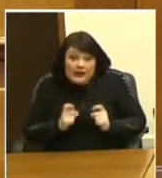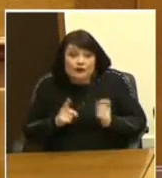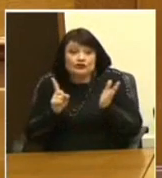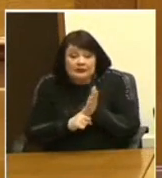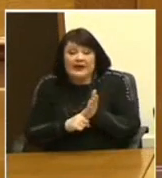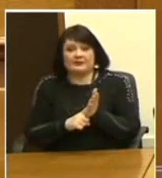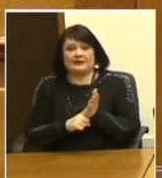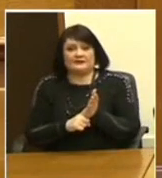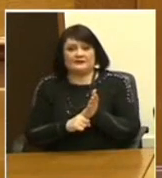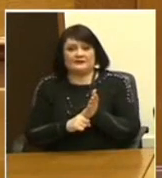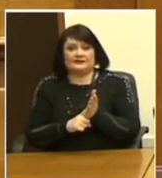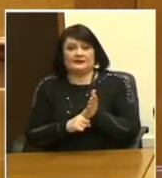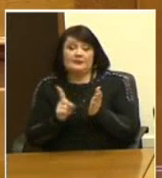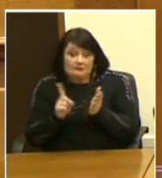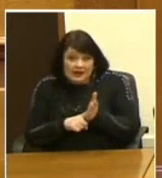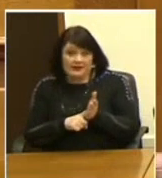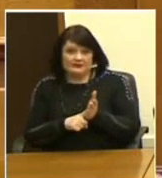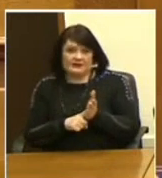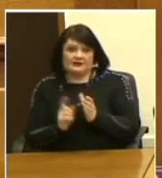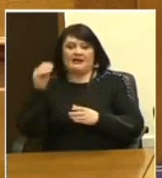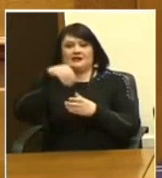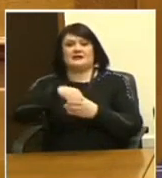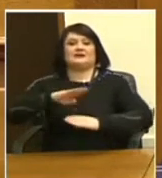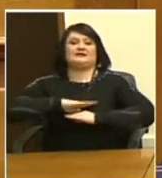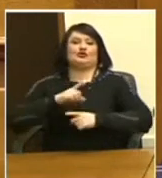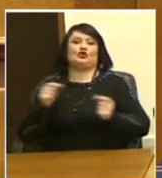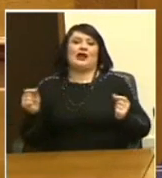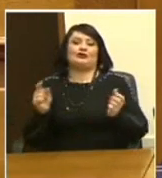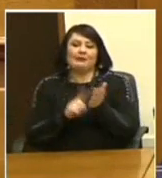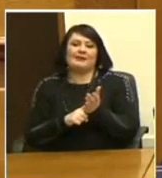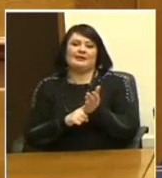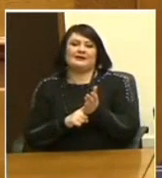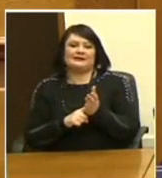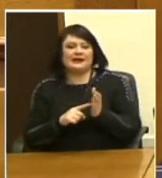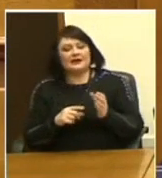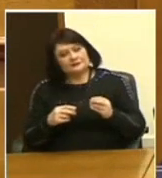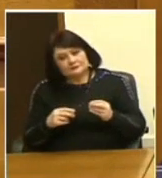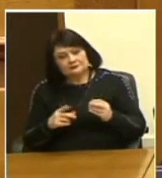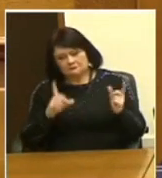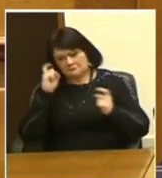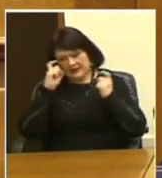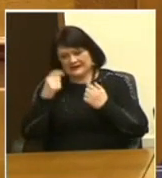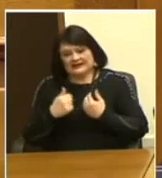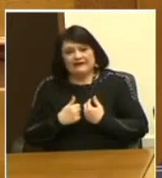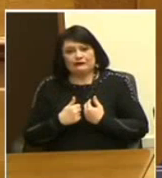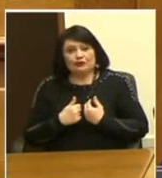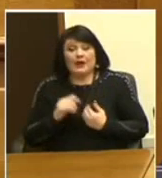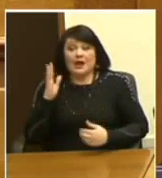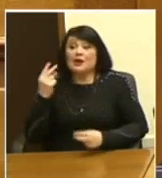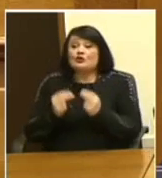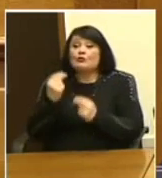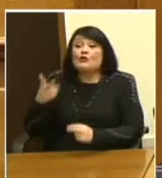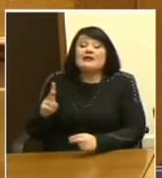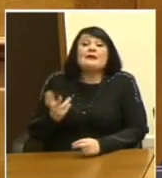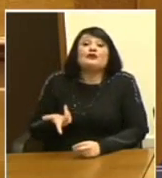άμα την κύρωση και της ένταξης και του πρωτοκόλλου ένταξης των ΝΑΤΟ. Αλλά αναρωτιέμαι, αν το πρόβλημά σας είναι